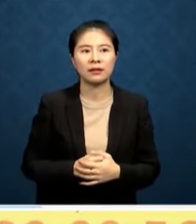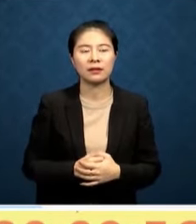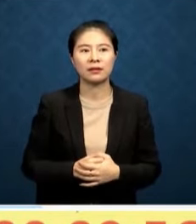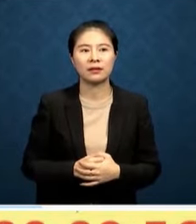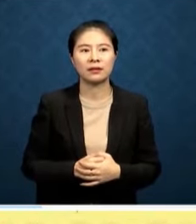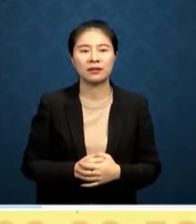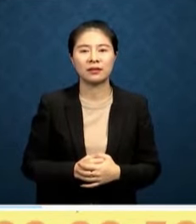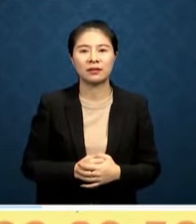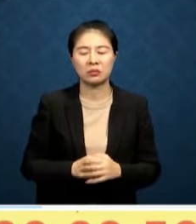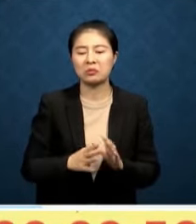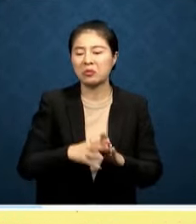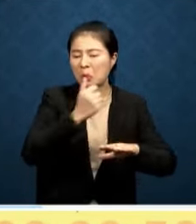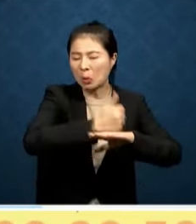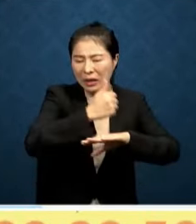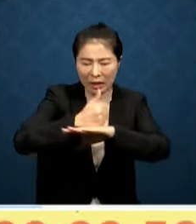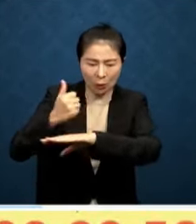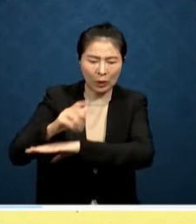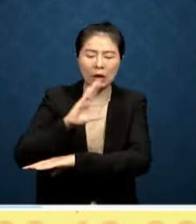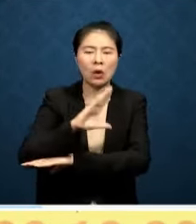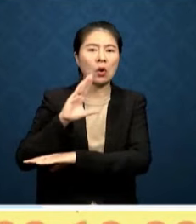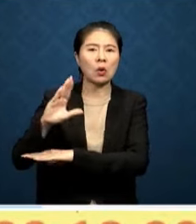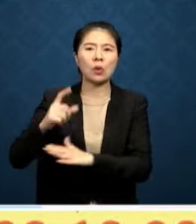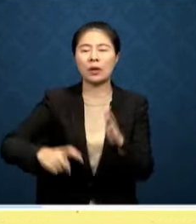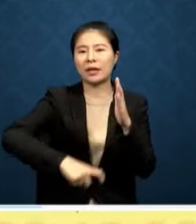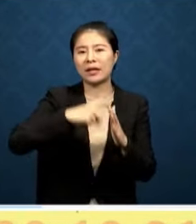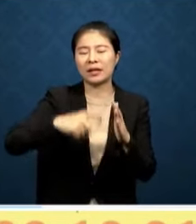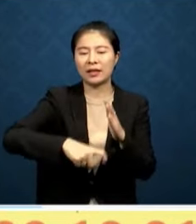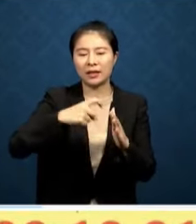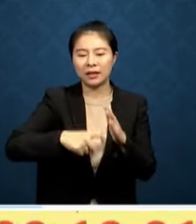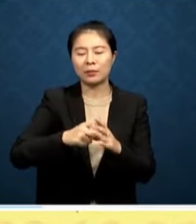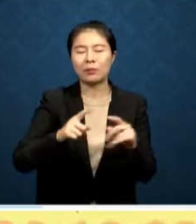ฝ่ายบังคับบัญชาหรือเป็นตัวแทนของแต่ละภาคเขาก็สามาร